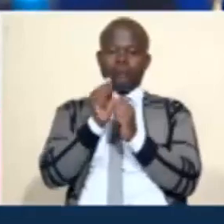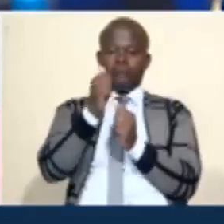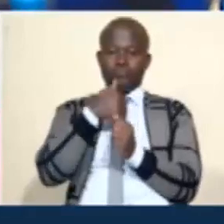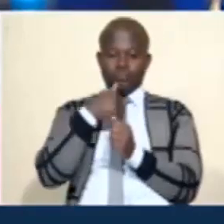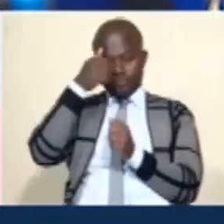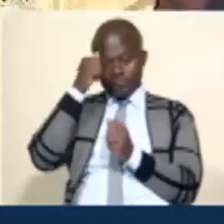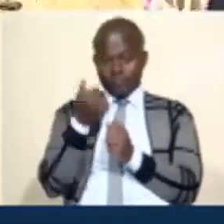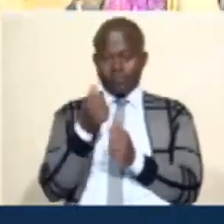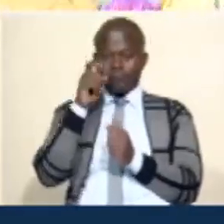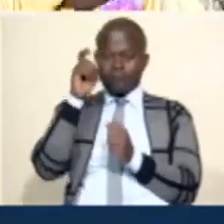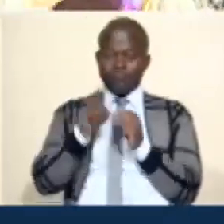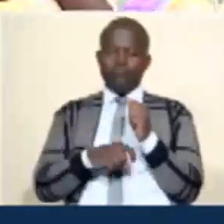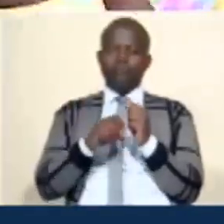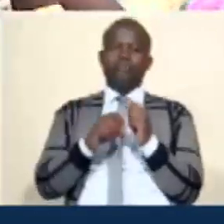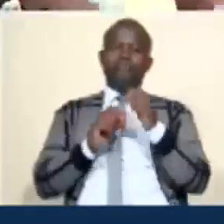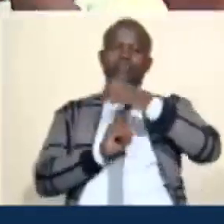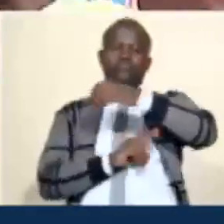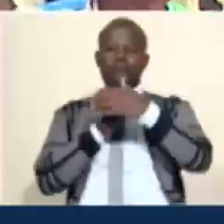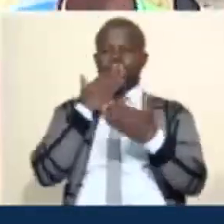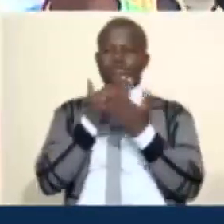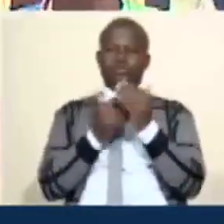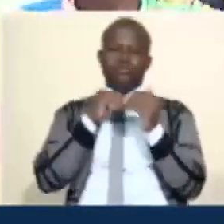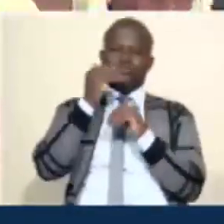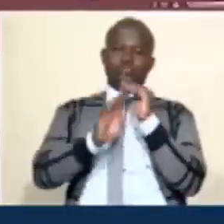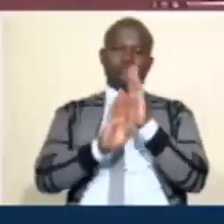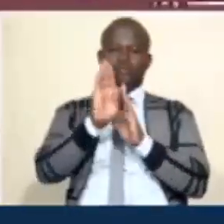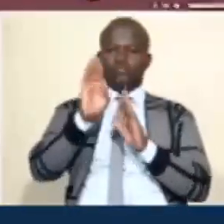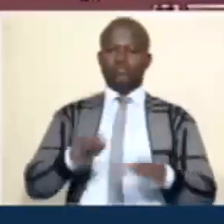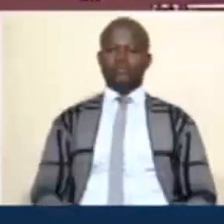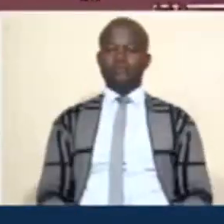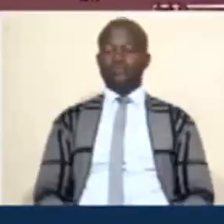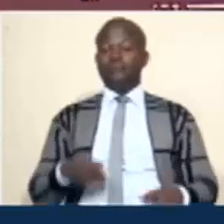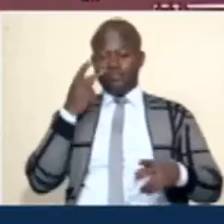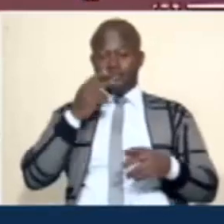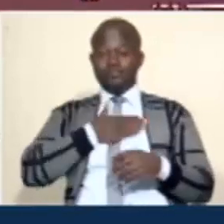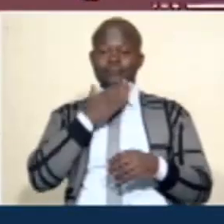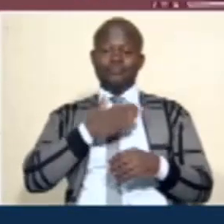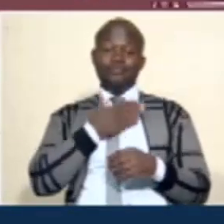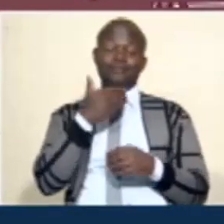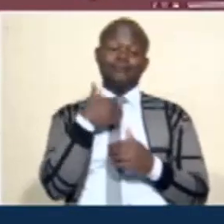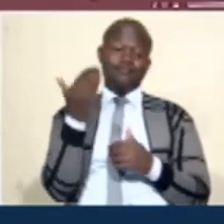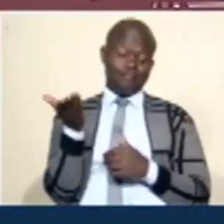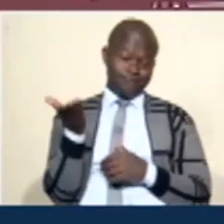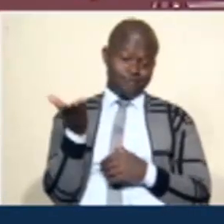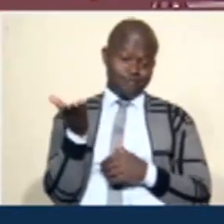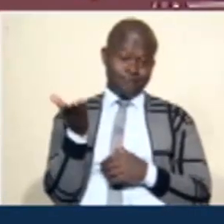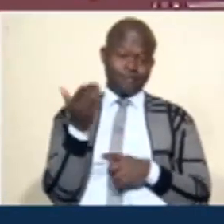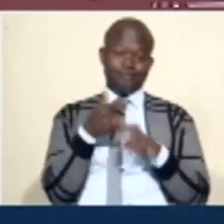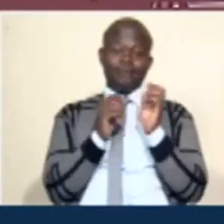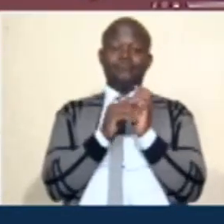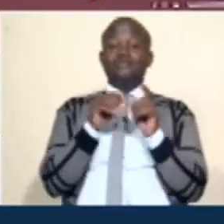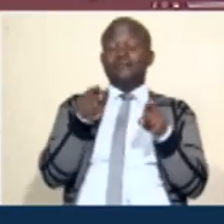uyu munsi ikwiye kubabera ikiraro cy'ibyiza bityo bakiteza imbere mwabonye umunezero bafite ariko